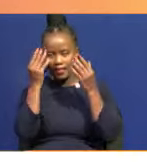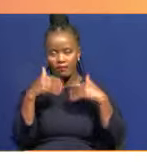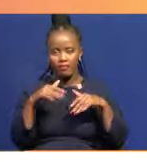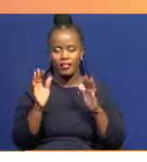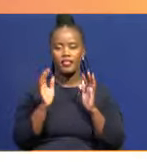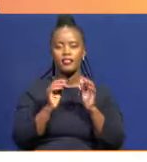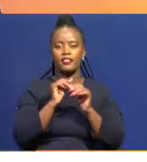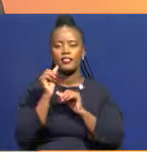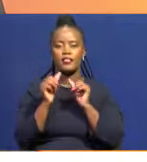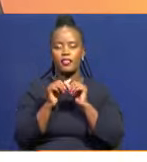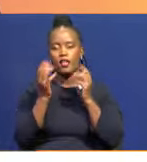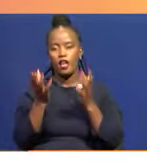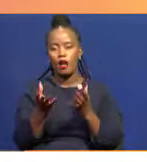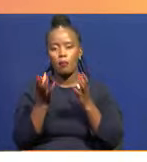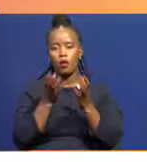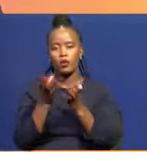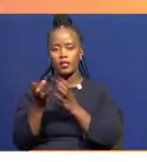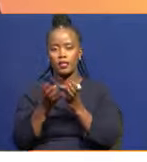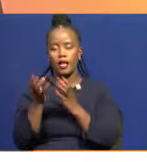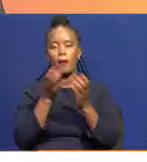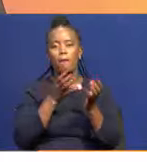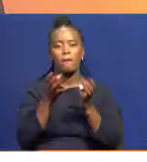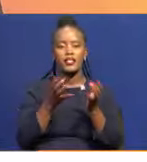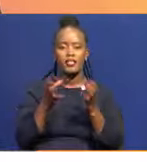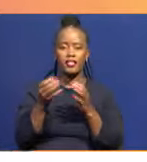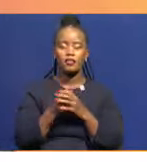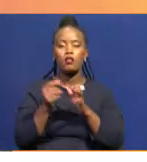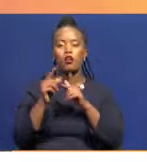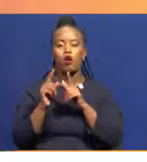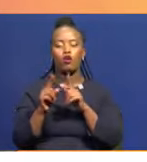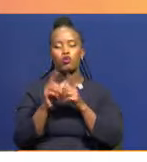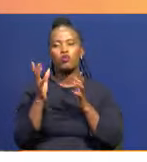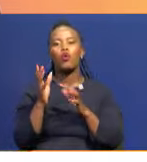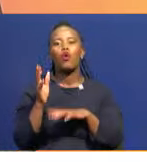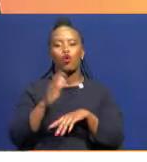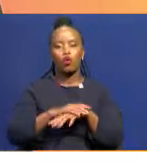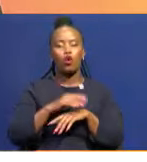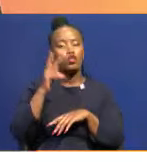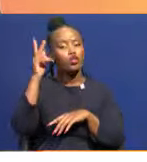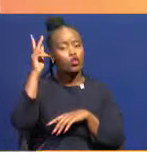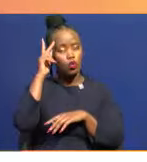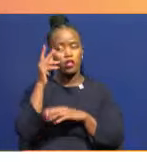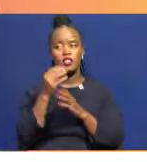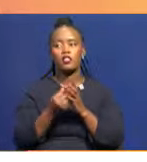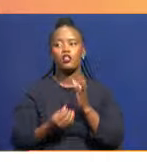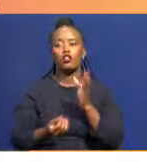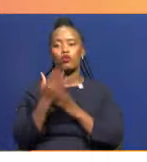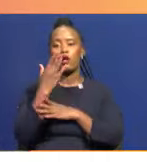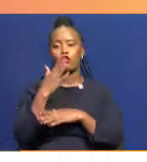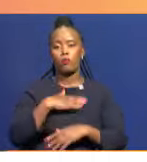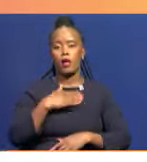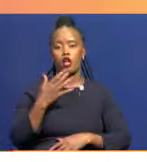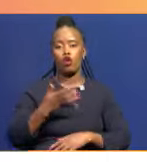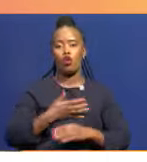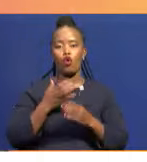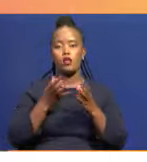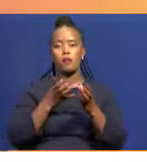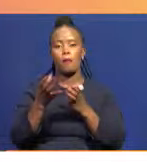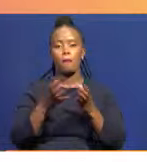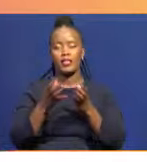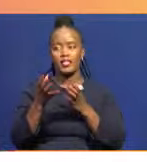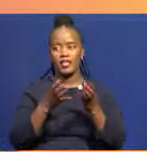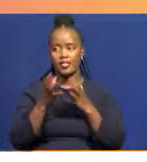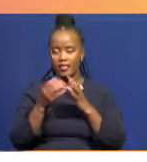kuhusiana na mambo ya kibiashara. Ndiyo ikanipatia ule ujuzi wa kuweza kuanzisha biashara ya